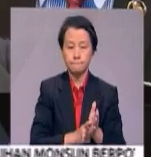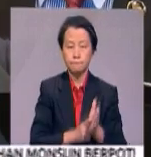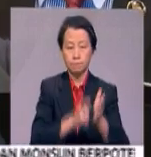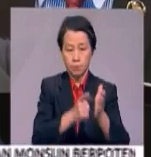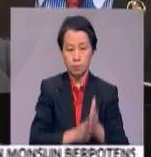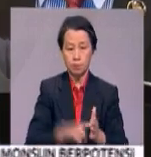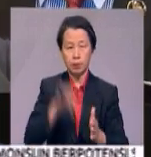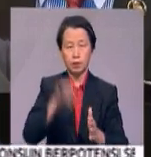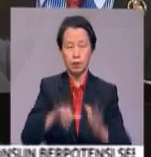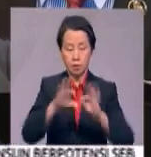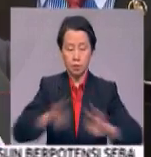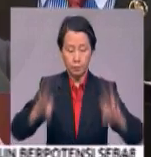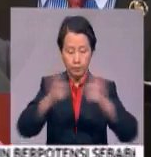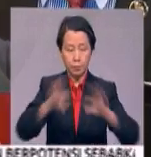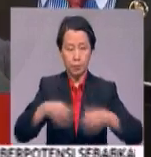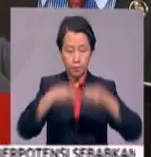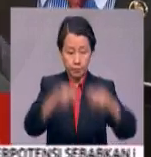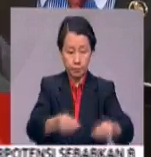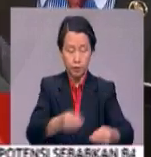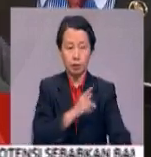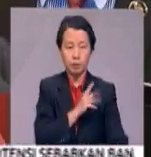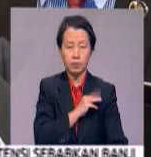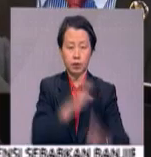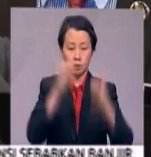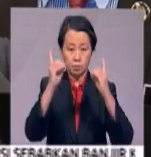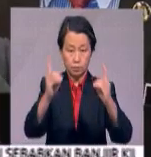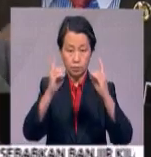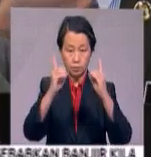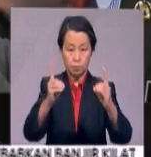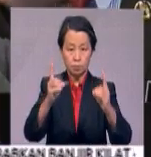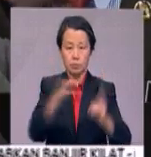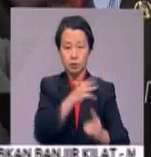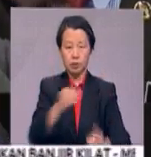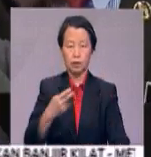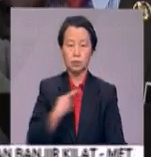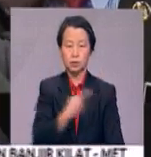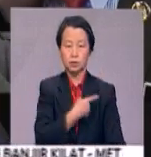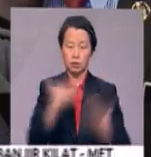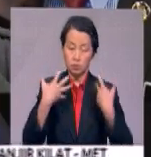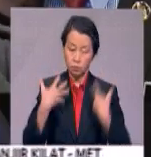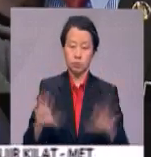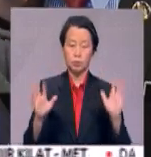yang utama diberikan kepada Kementerian Pendidikan, dan kita telah